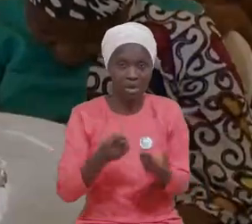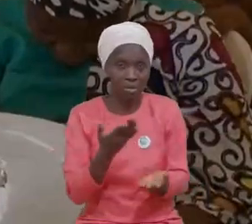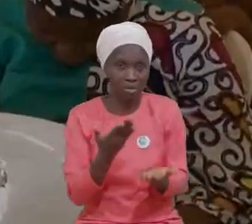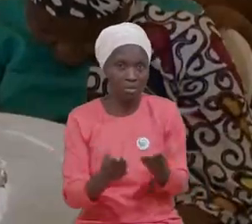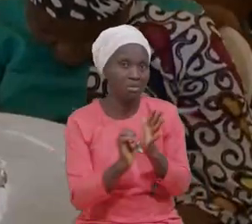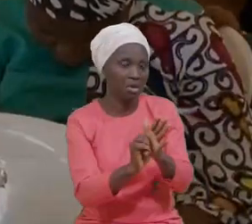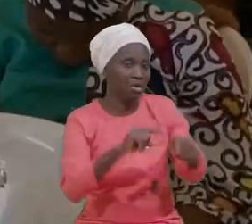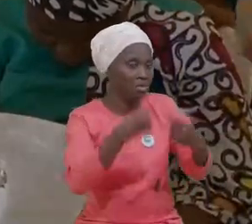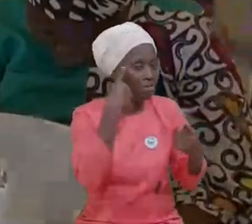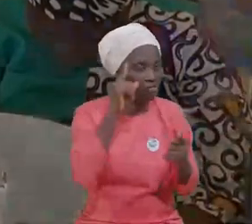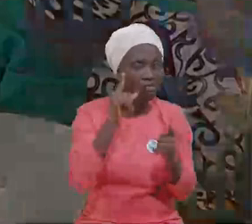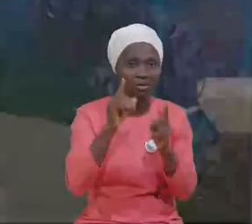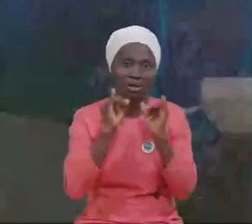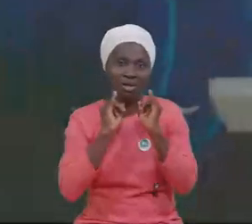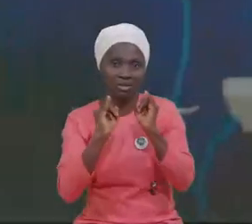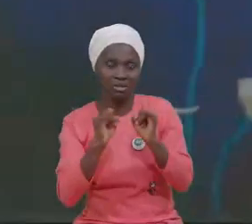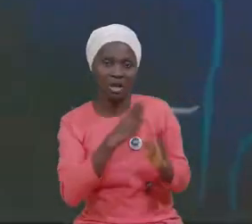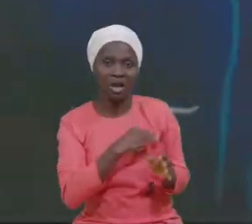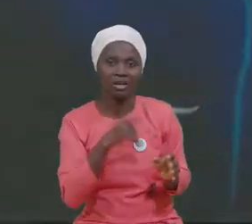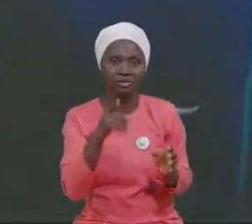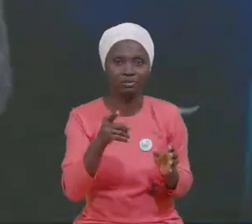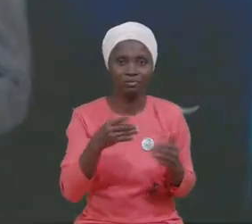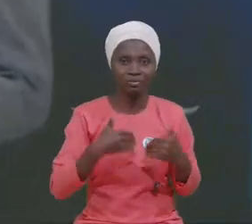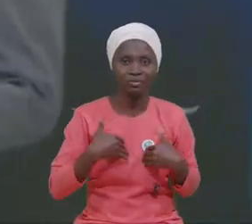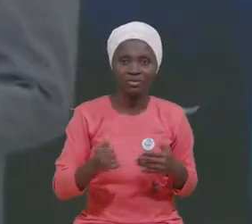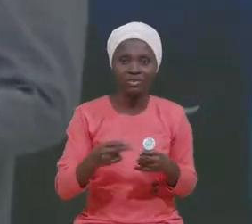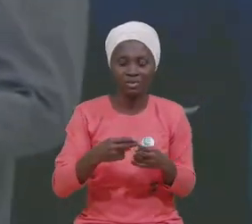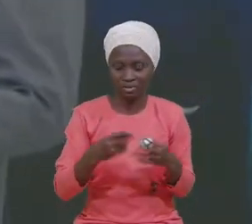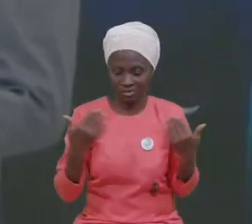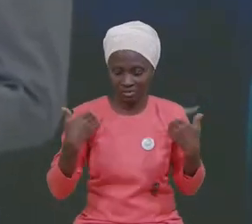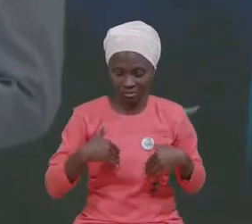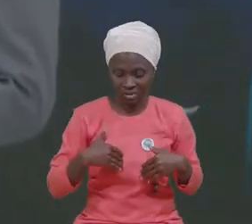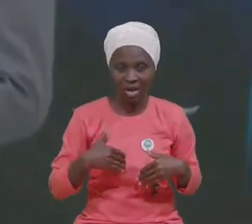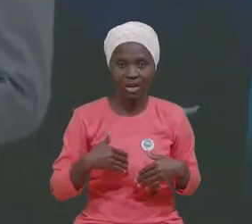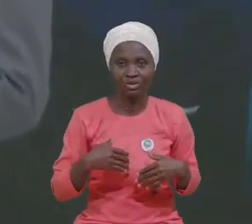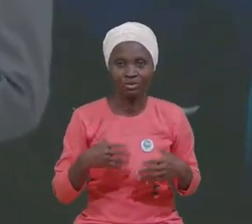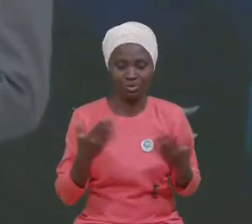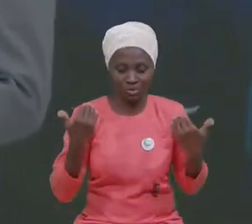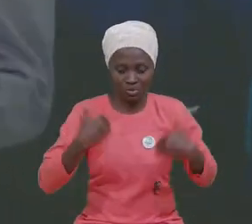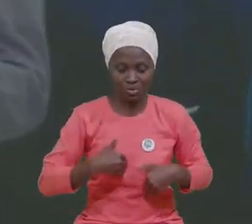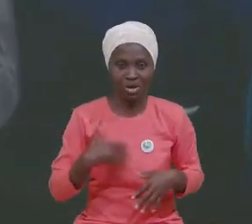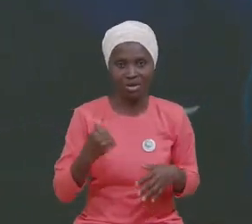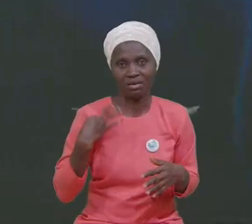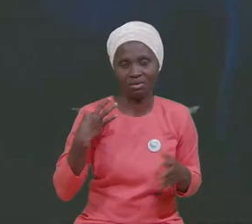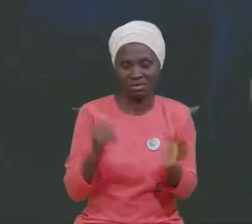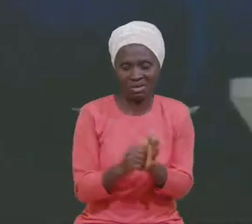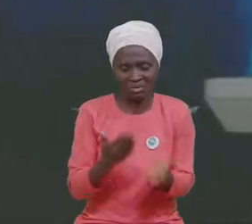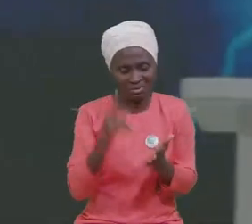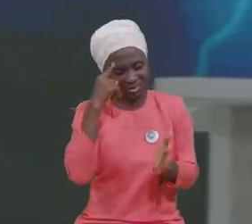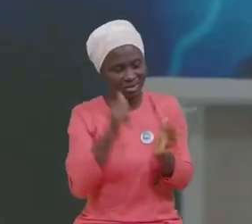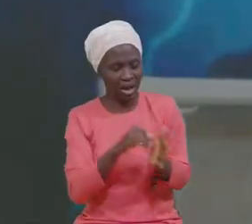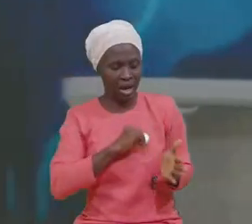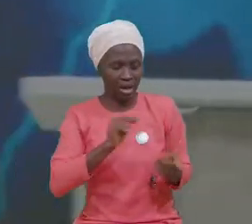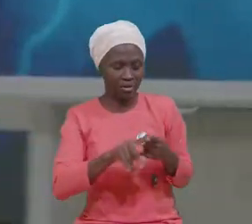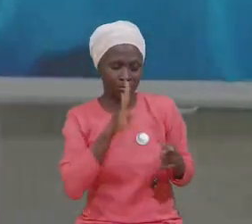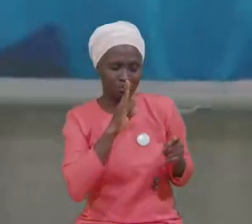un homme, tu portes. Et tu veux être humble. Tu portes un manche courte